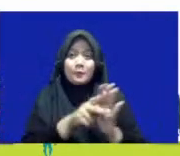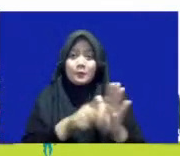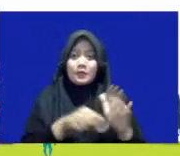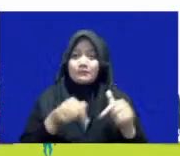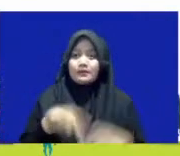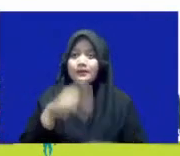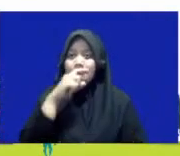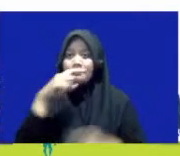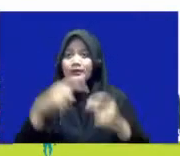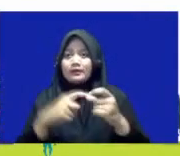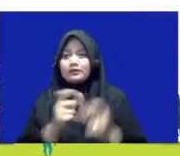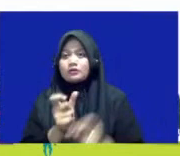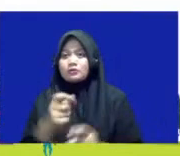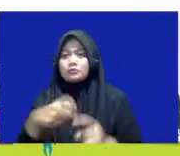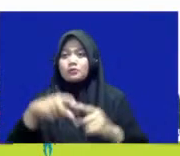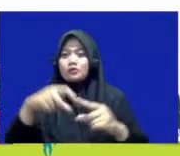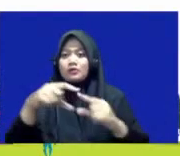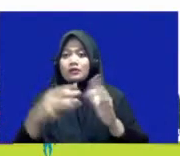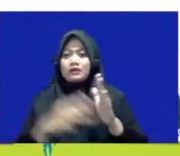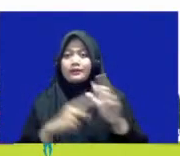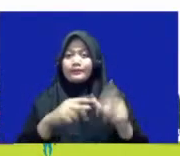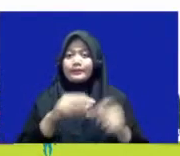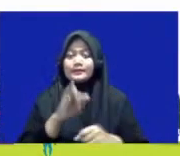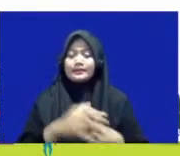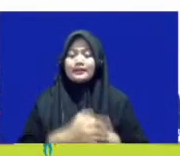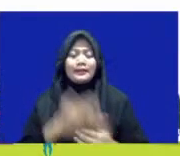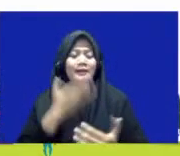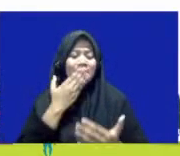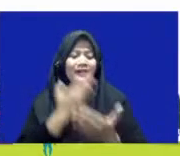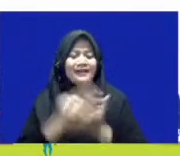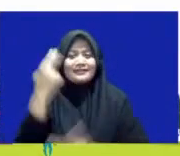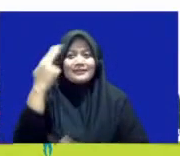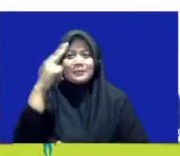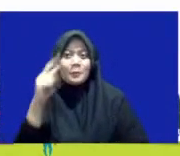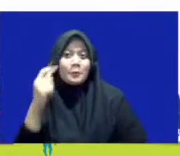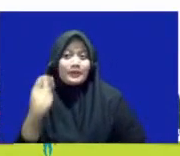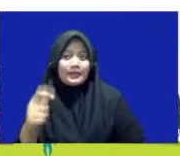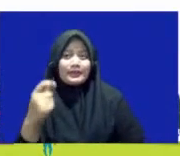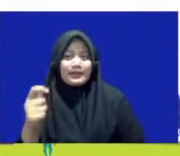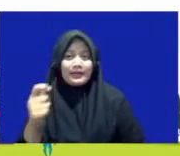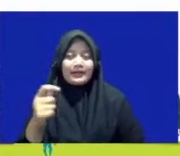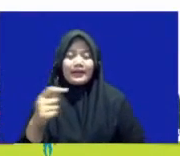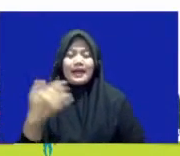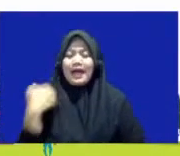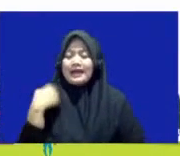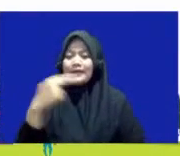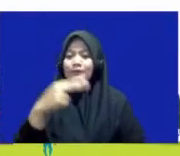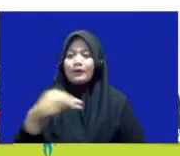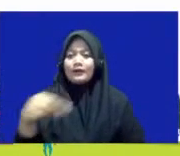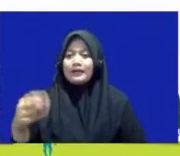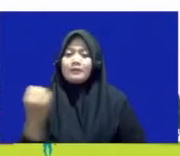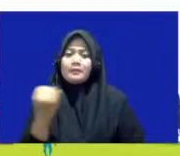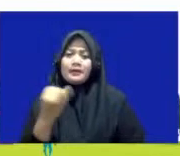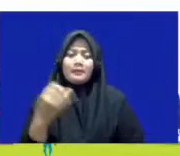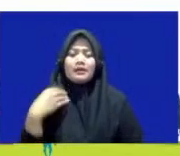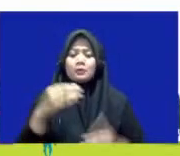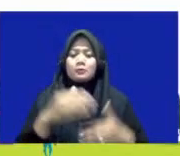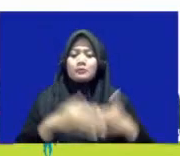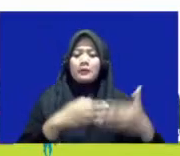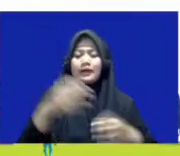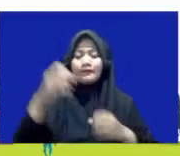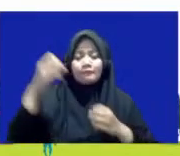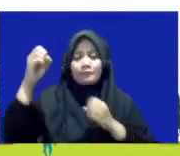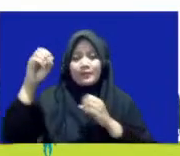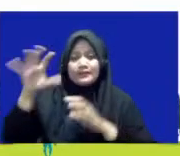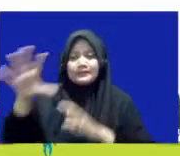Terima kasih. Untuk Tagana ada di Indonesia beberapa untuk mengelola informasi, yaitu